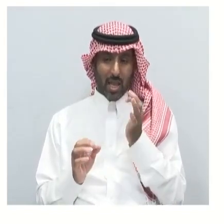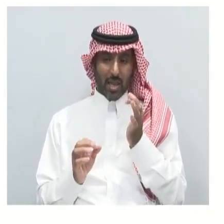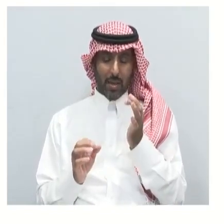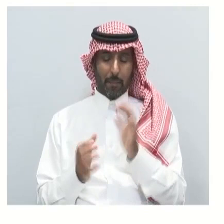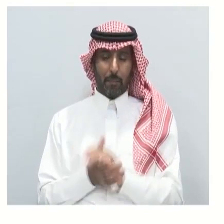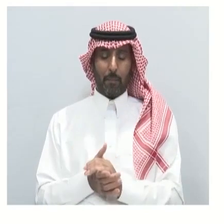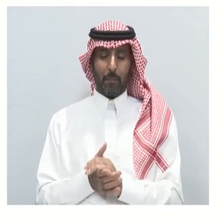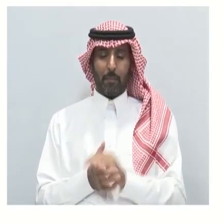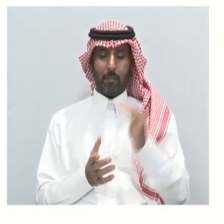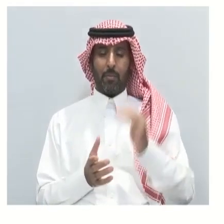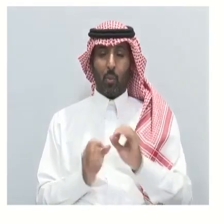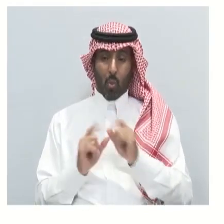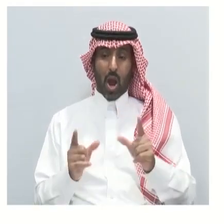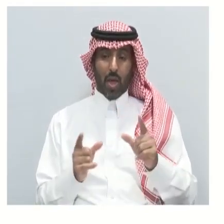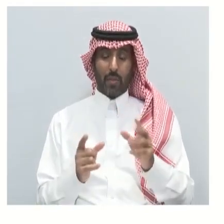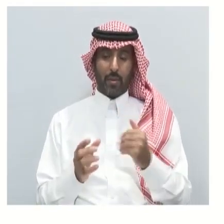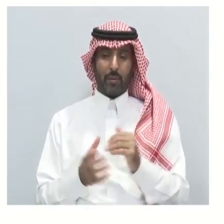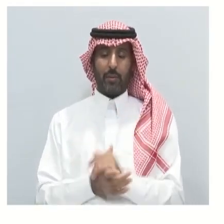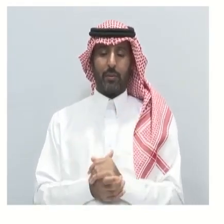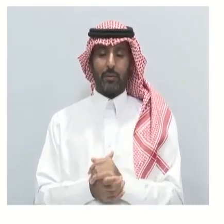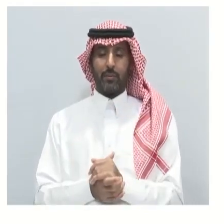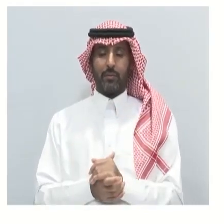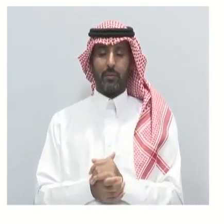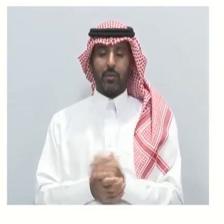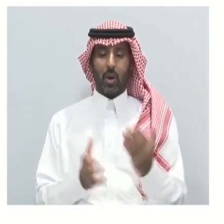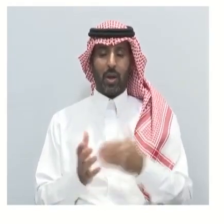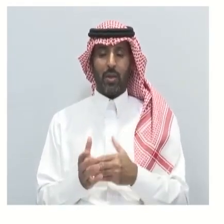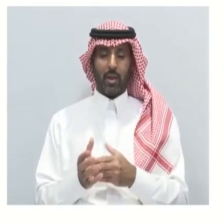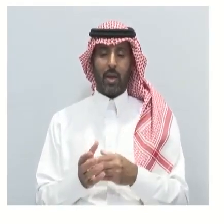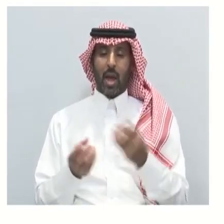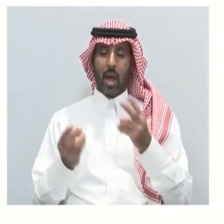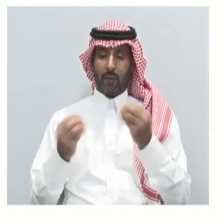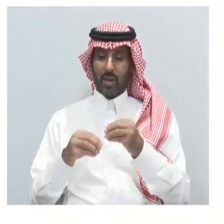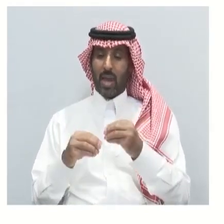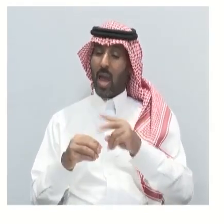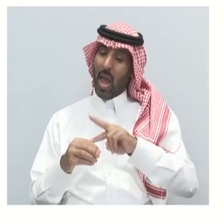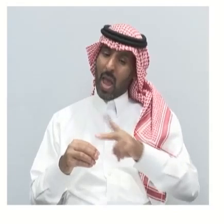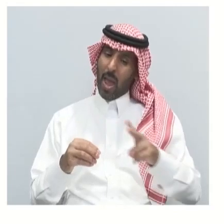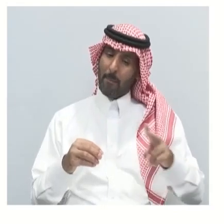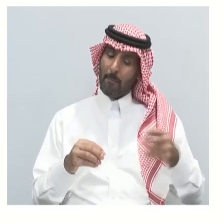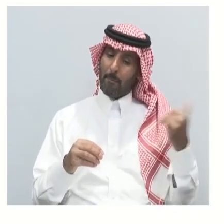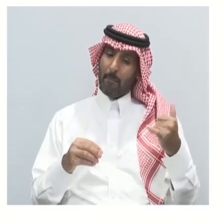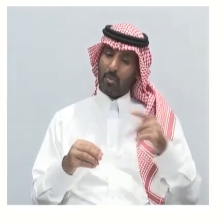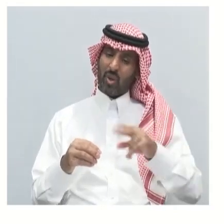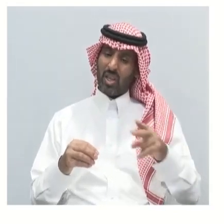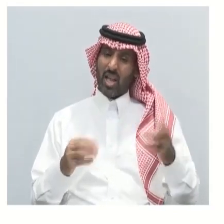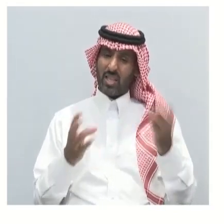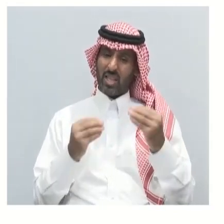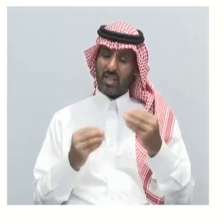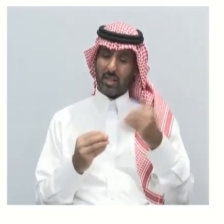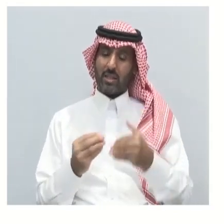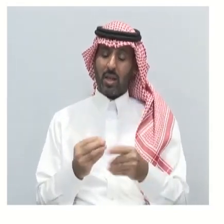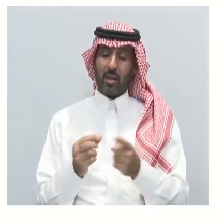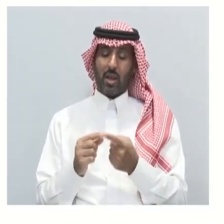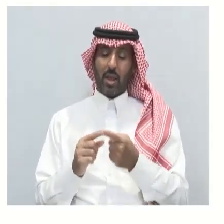تعقيد فيه وواضحا لا غموض فيه واخيرا يتضمن اهم متغيرات الدراسه